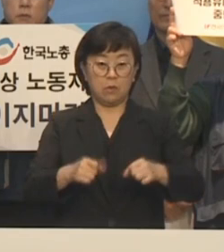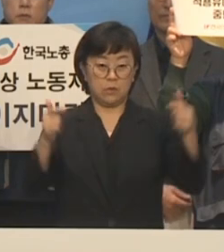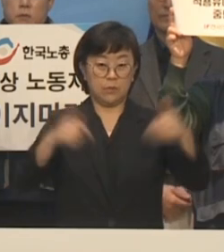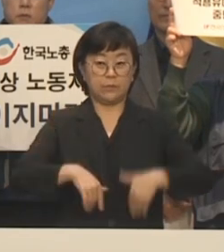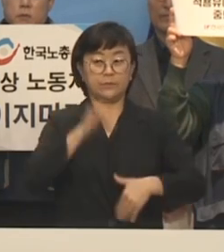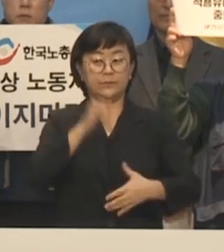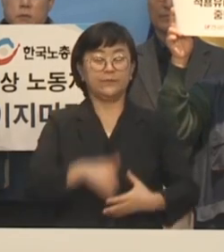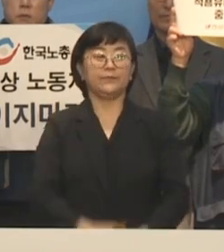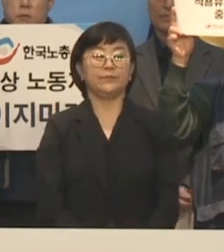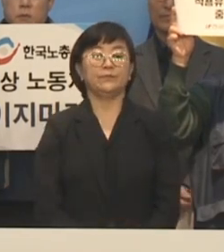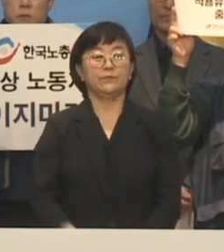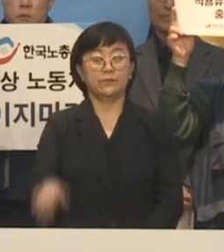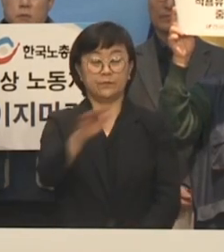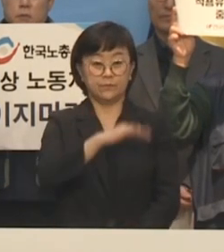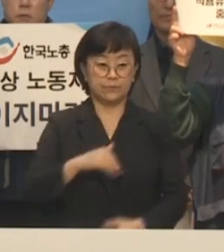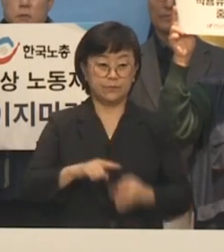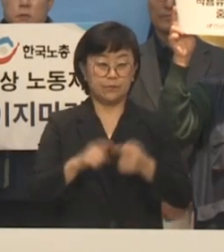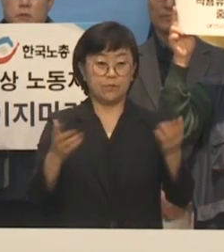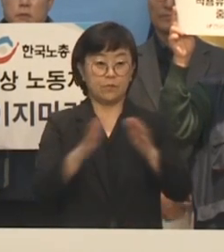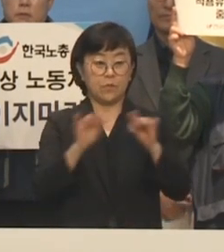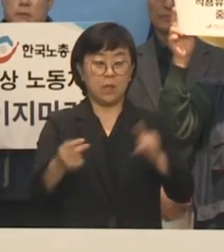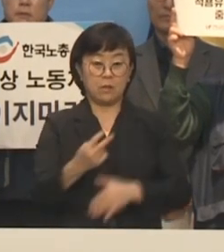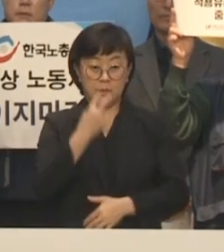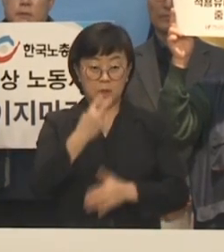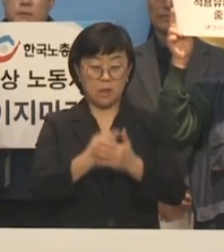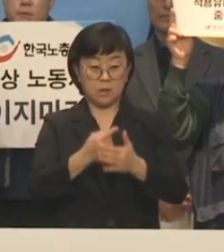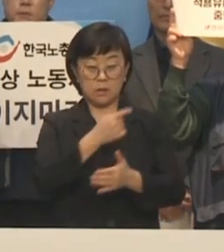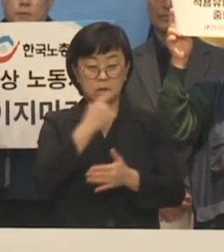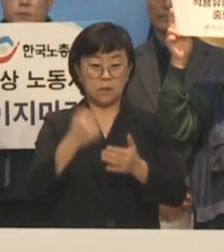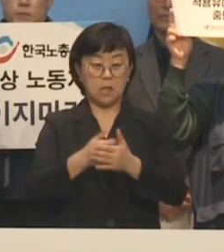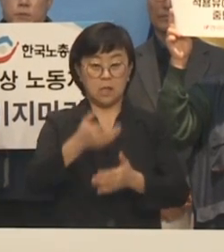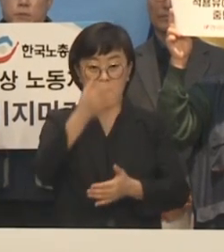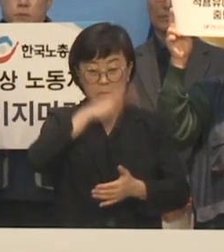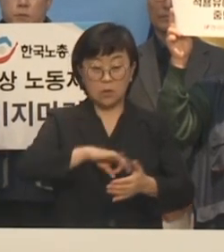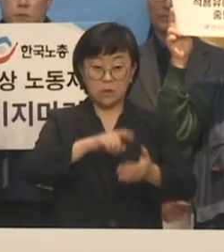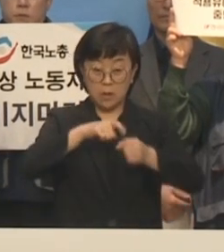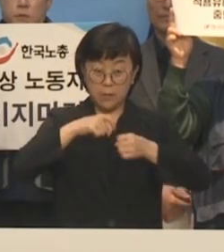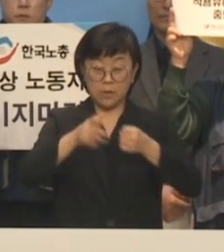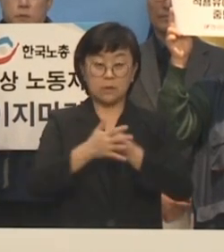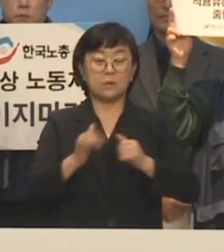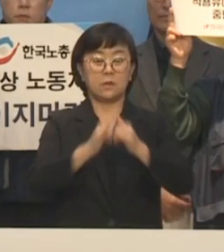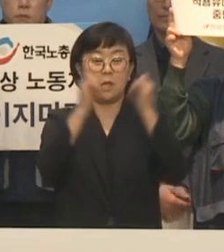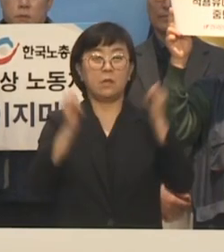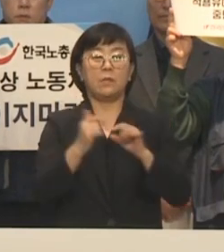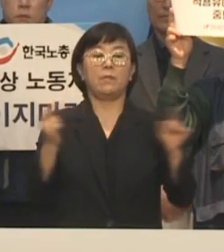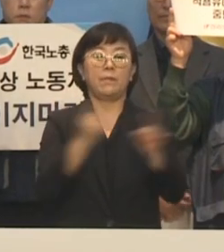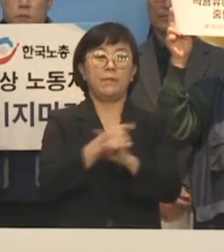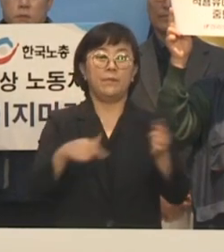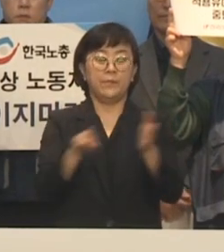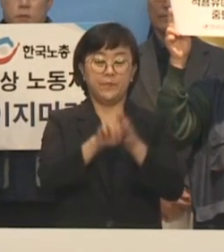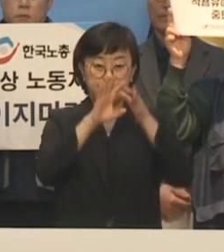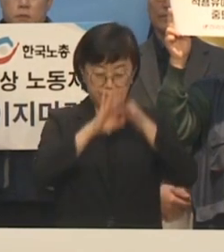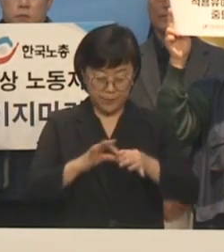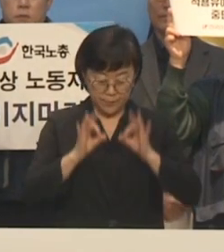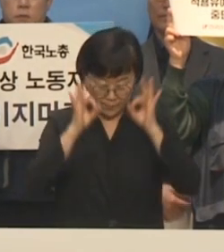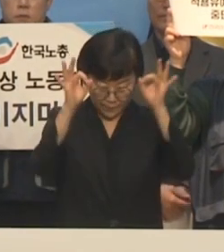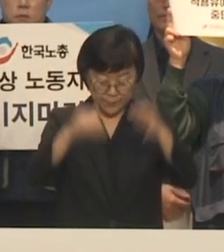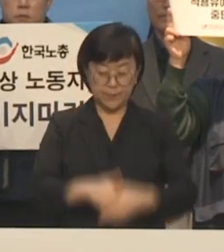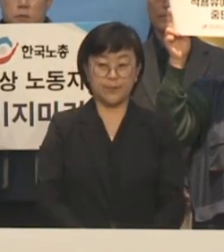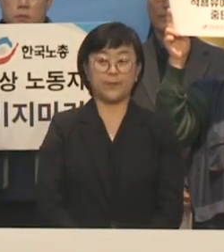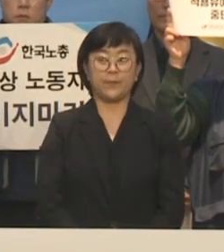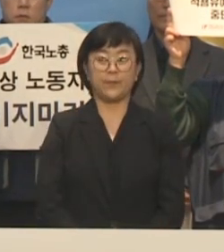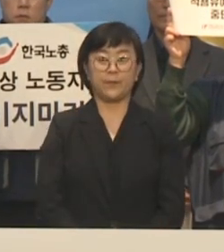합니다. 우리는 노동자의 목숨을 담보로 이윤을 탐하는 사회를 바꾸기 위해 계속 노력해 나갈